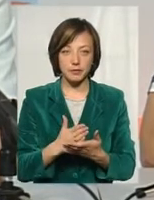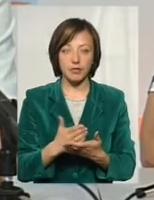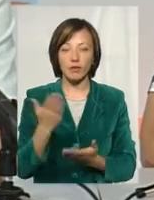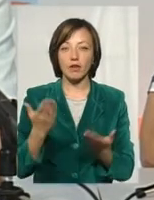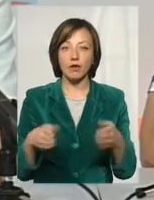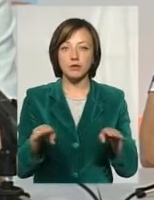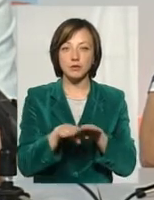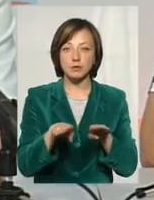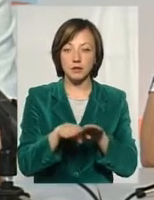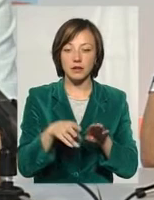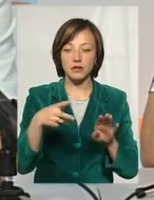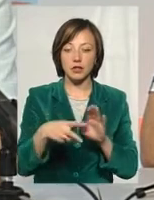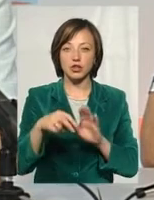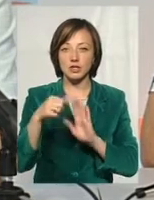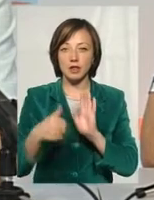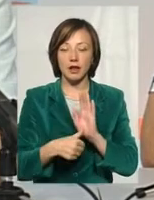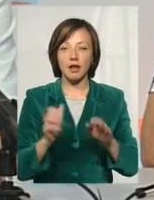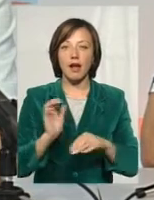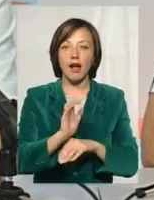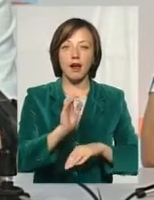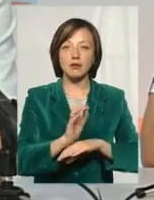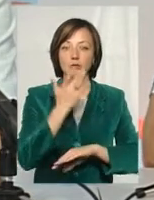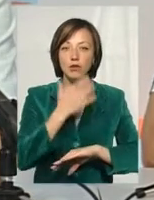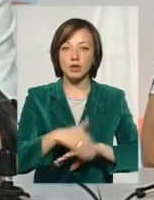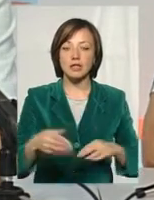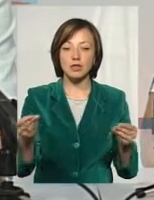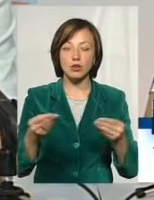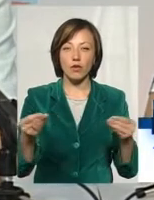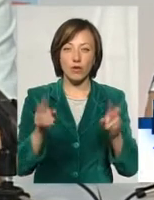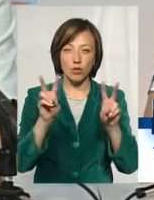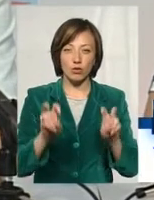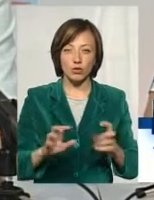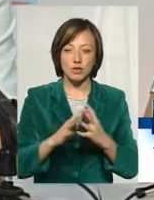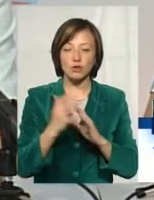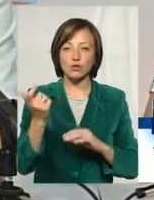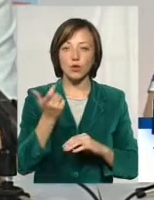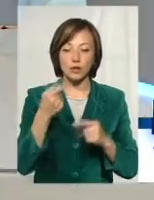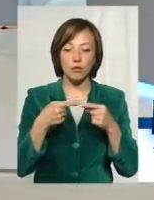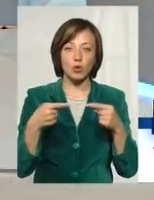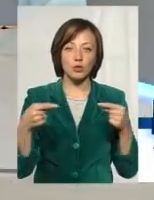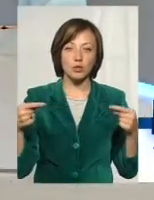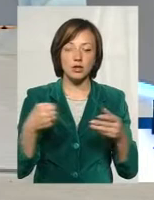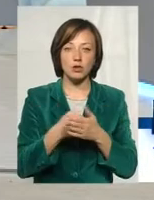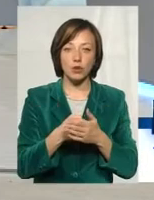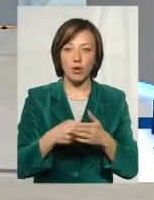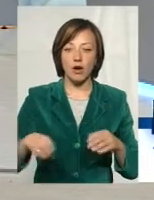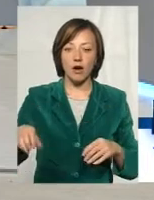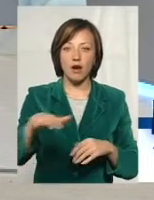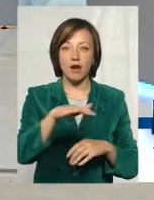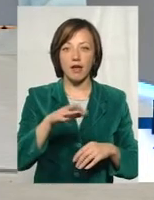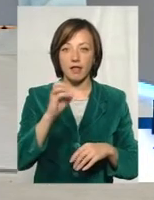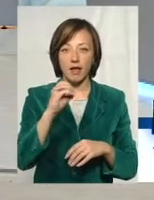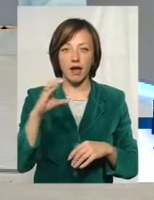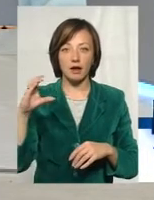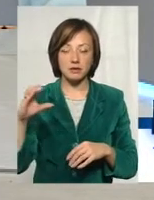порівняти з 2016 роком, експорт зернових культур і всього сільськогосподарської продукції до країн ЄС, якби ми вважали,